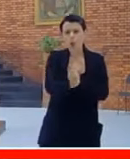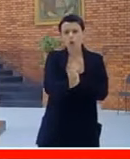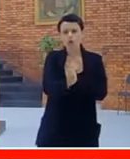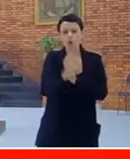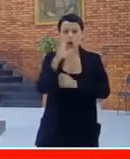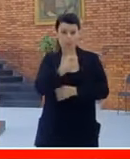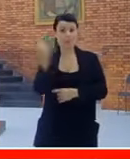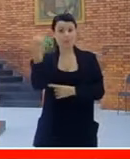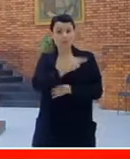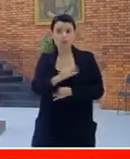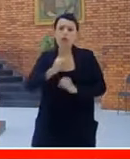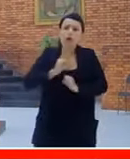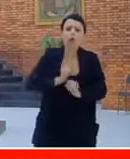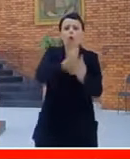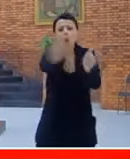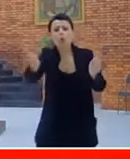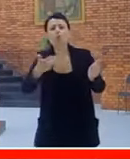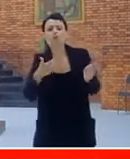il suo.